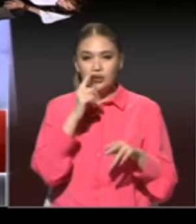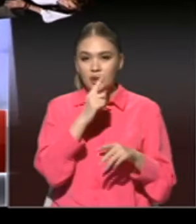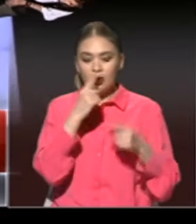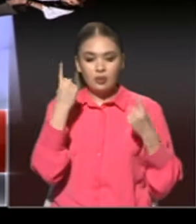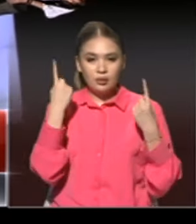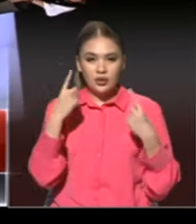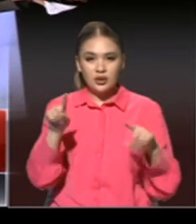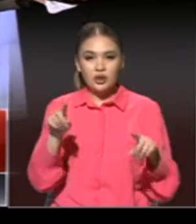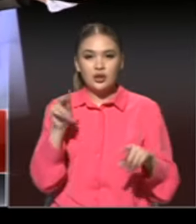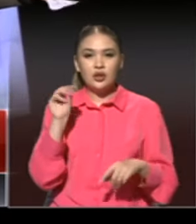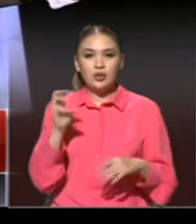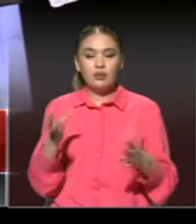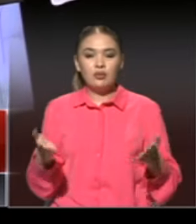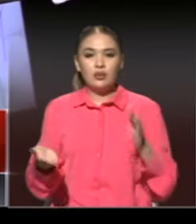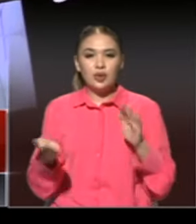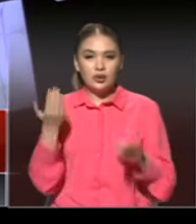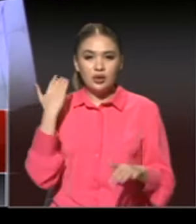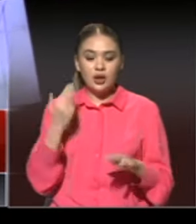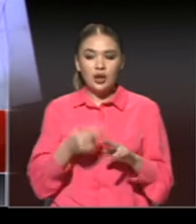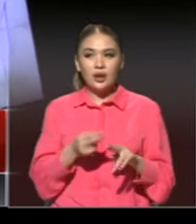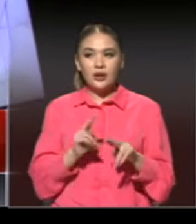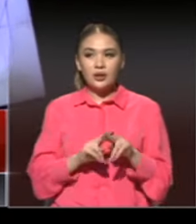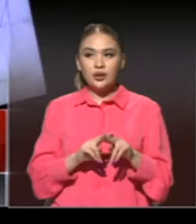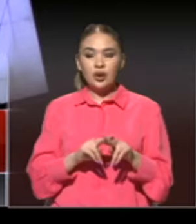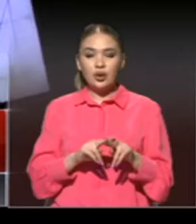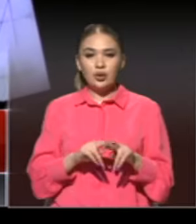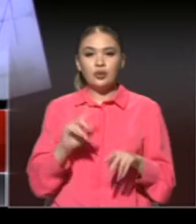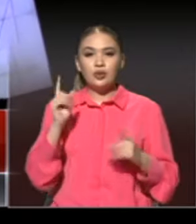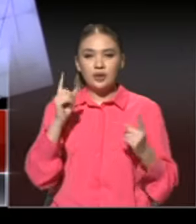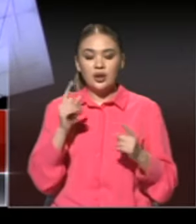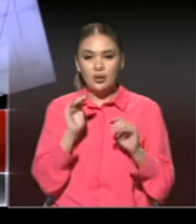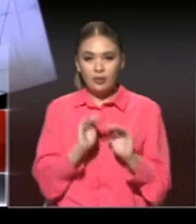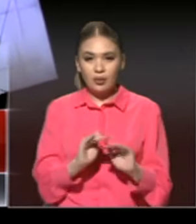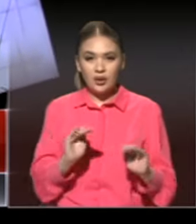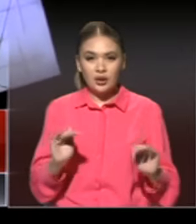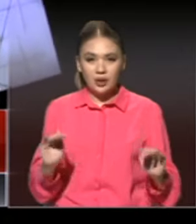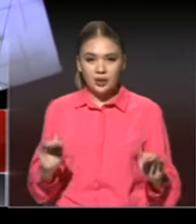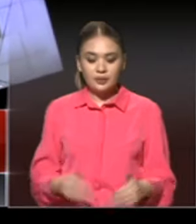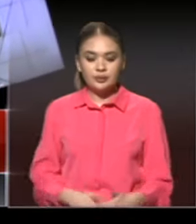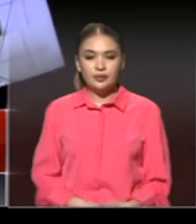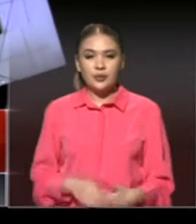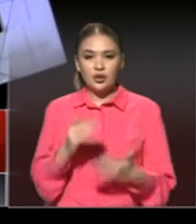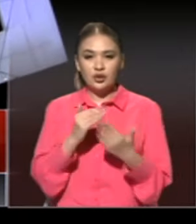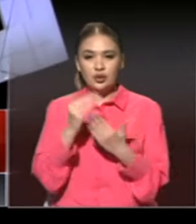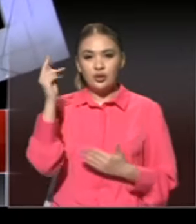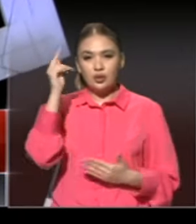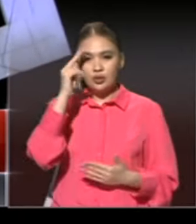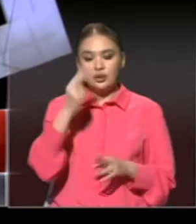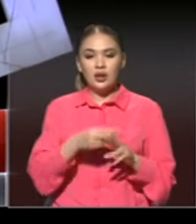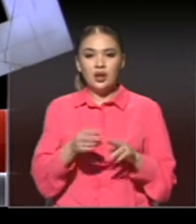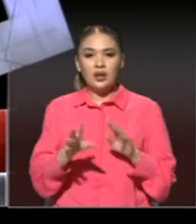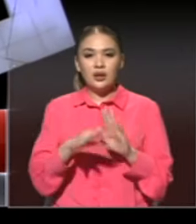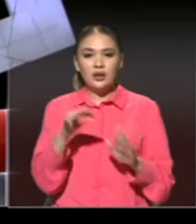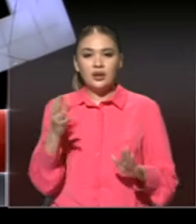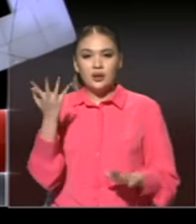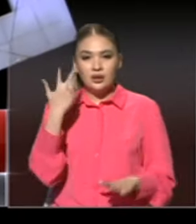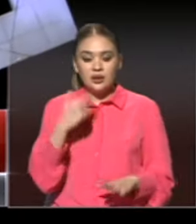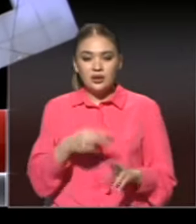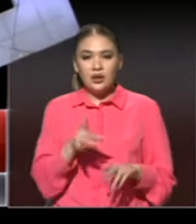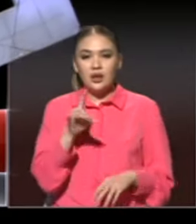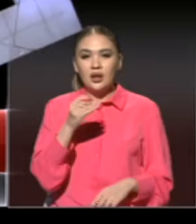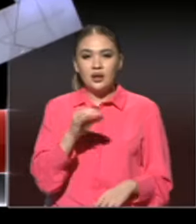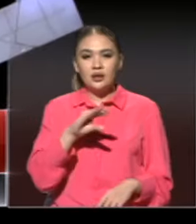бұрынғыға қарағанда. Оны неден көреміз? Өйткені балалар жоғарғы оқу орнын таңдайтын кезде оның рейтингіне